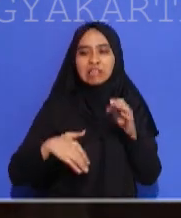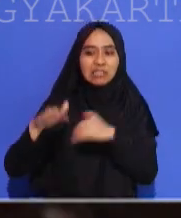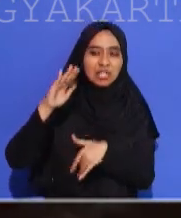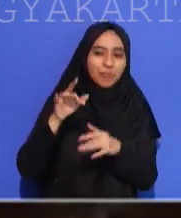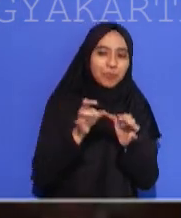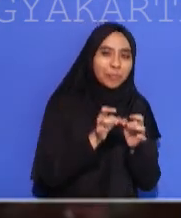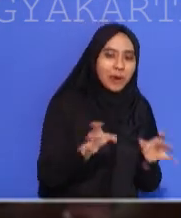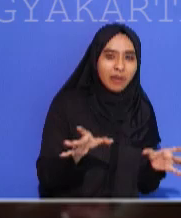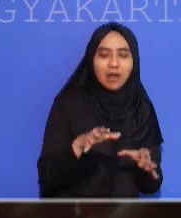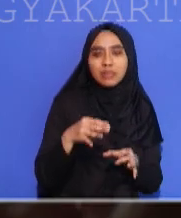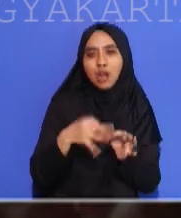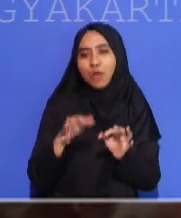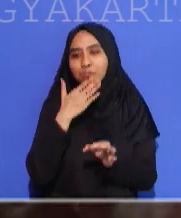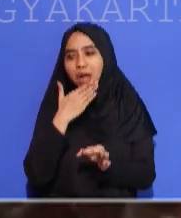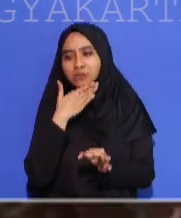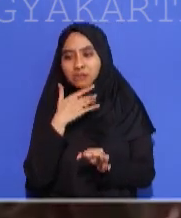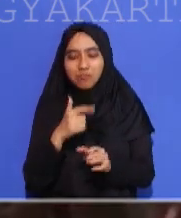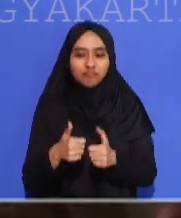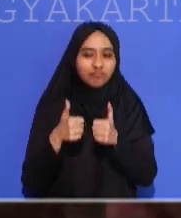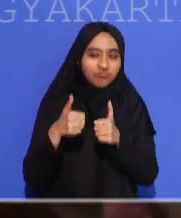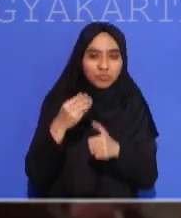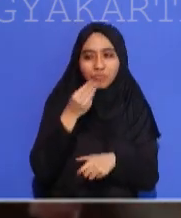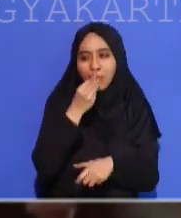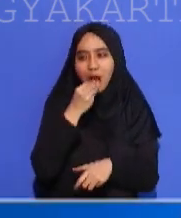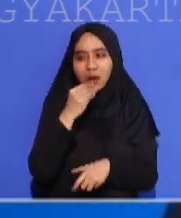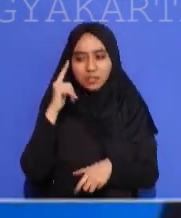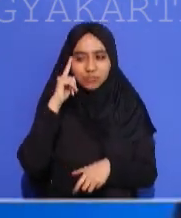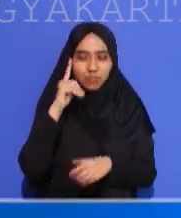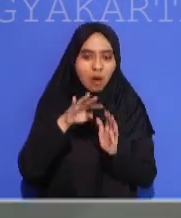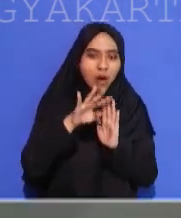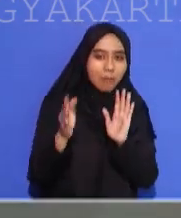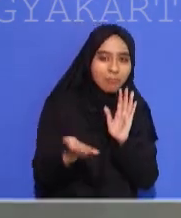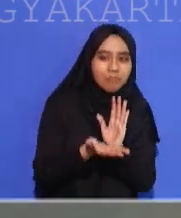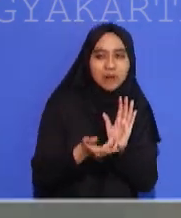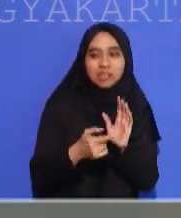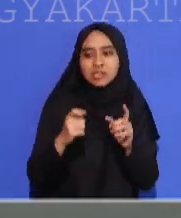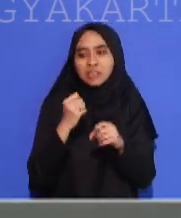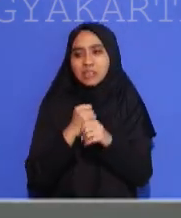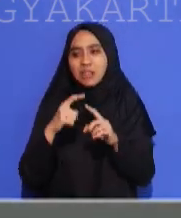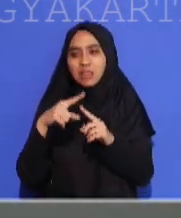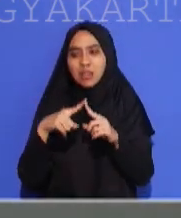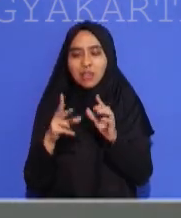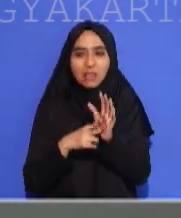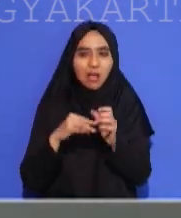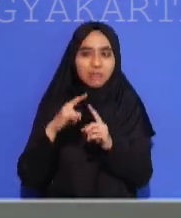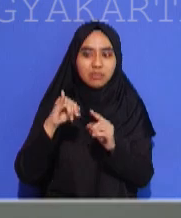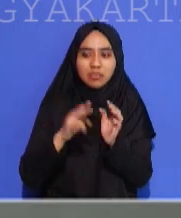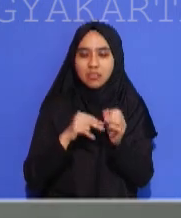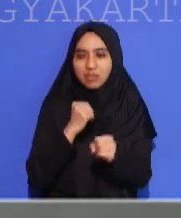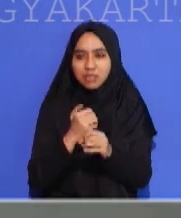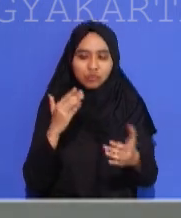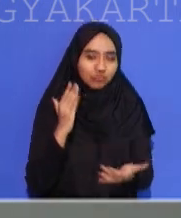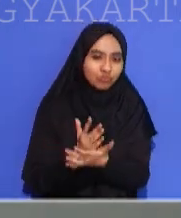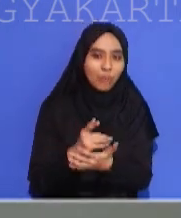umumnya sehingga sangat baik untuk dikonsumsi ibu hamil untuk mencegah stunting berbeda dengan kandang pada umumnya